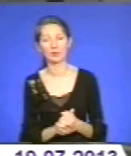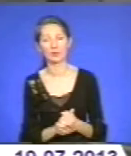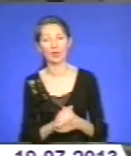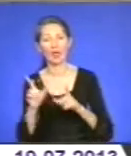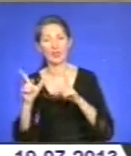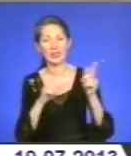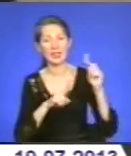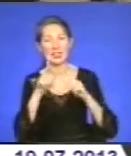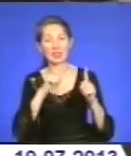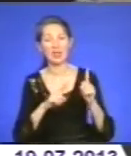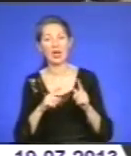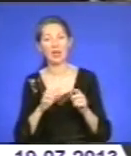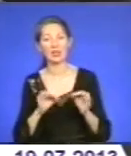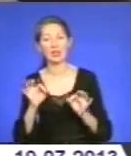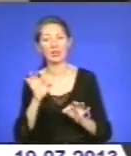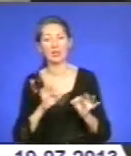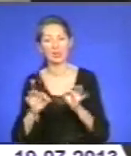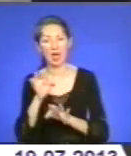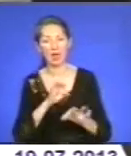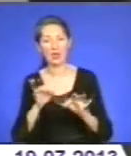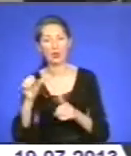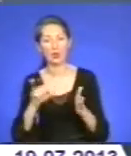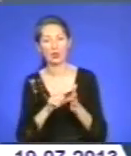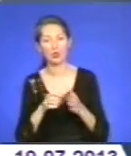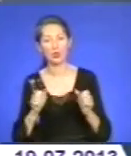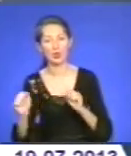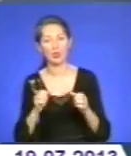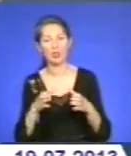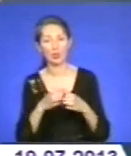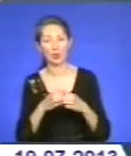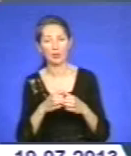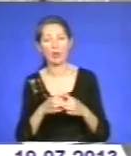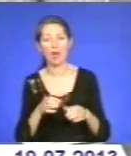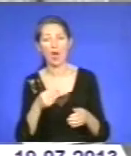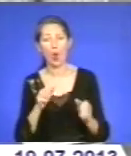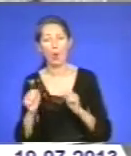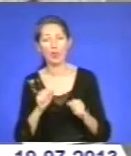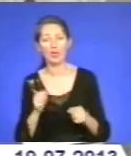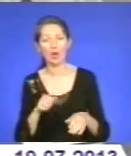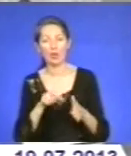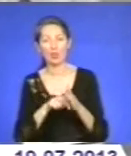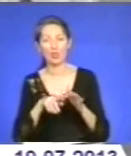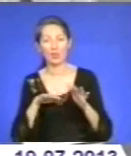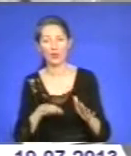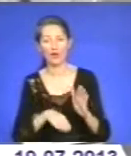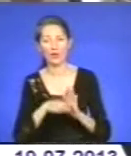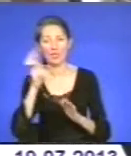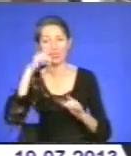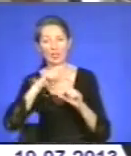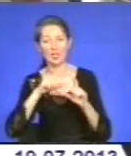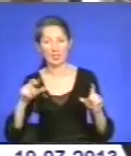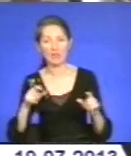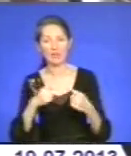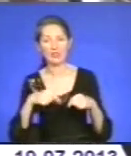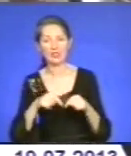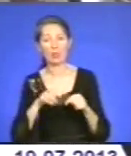Виїзна семінарна рада за участі керівників підрозділів матеріального забезпечення управлінь внутрішніх справ вищих навчальних закладів системи МВС та